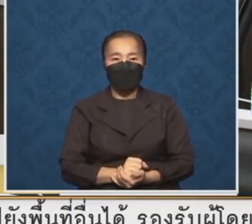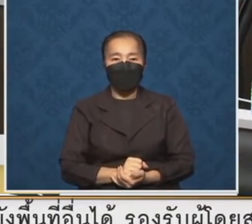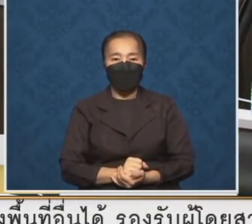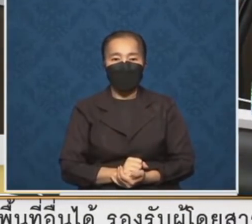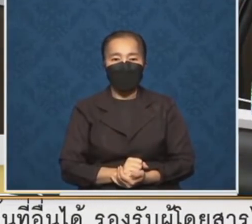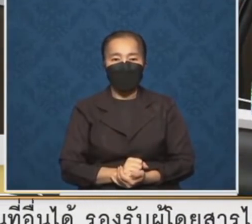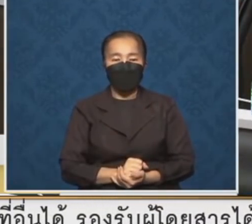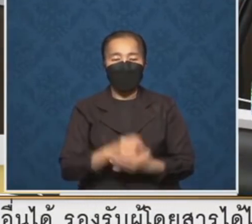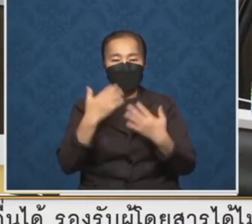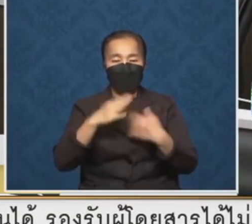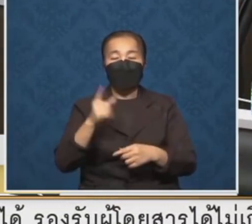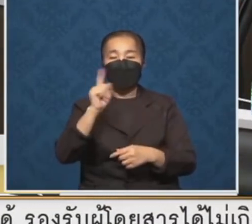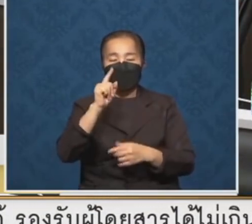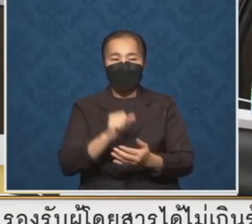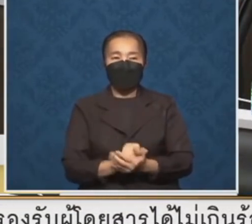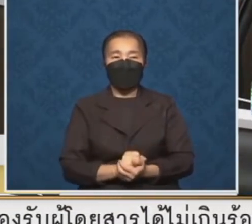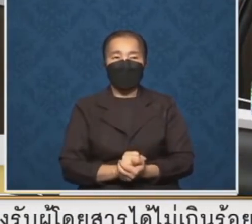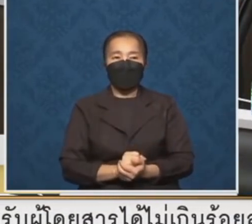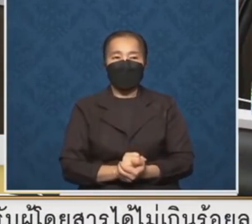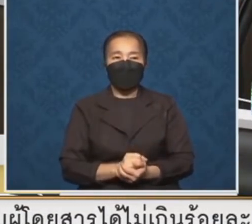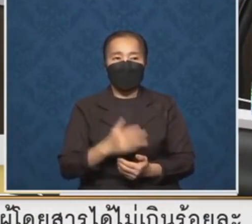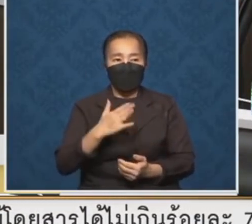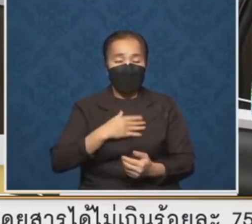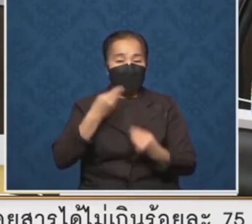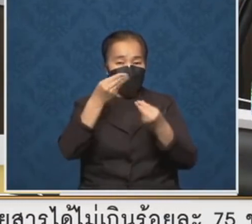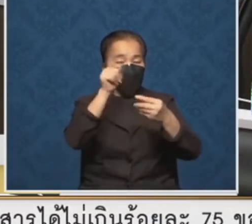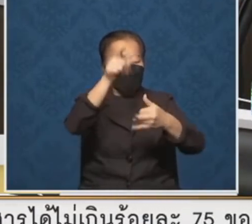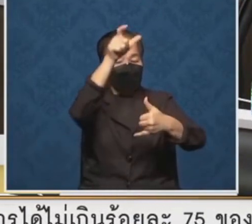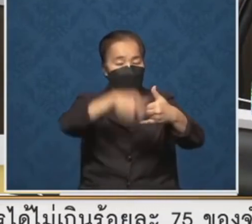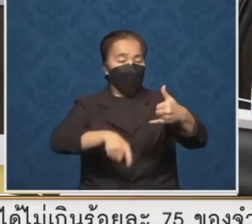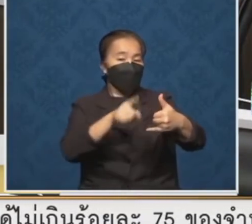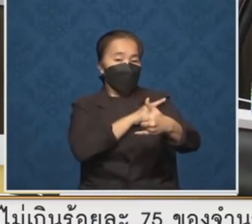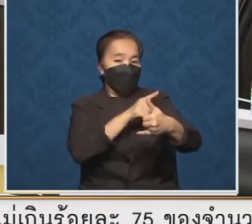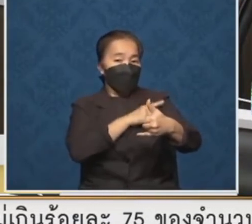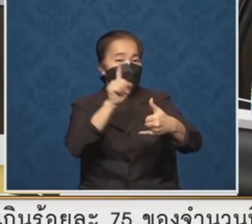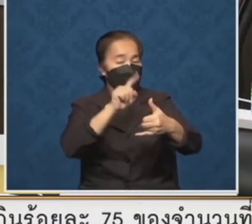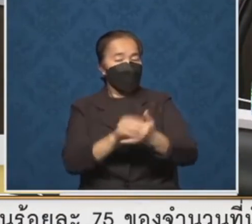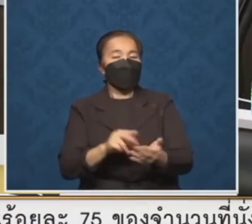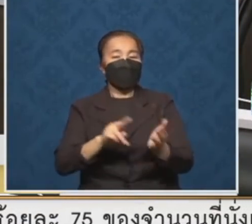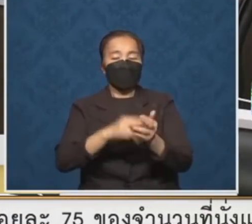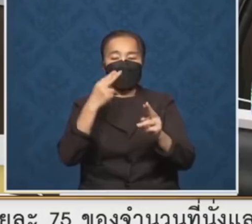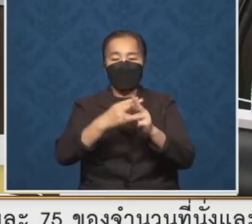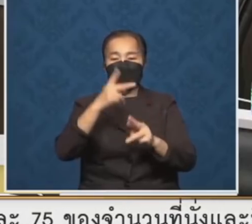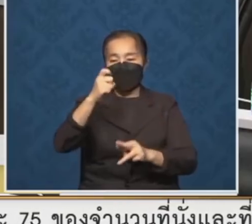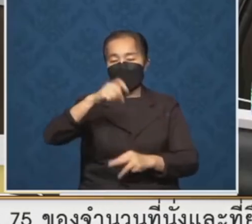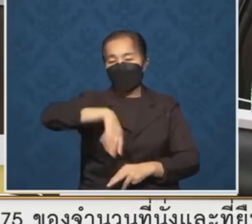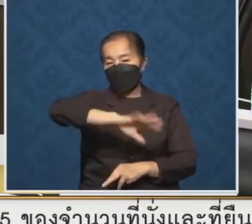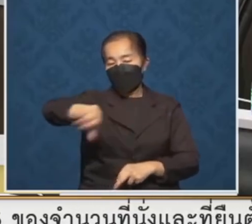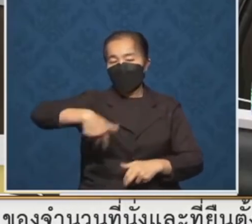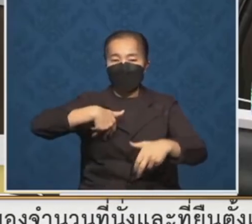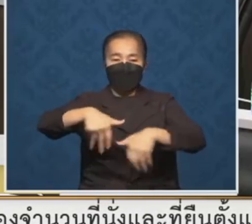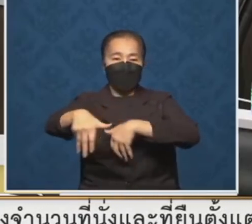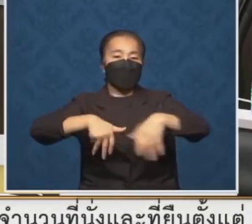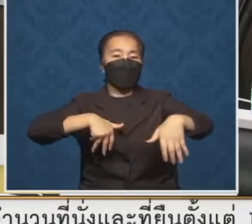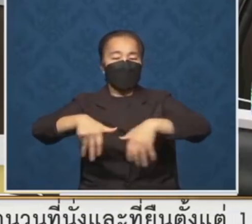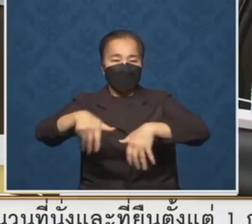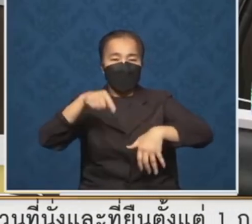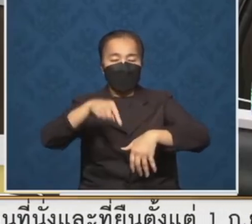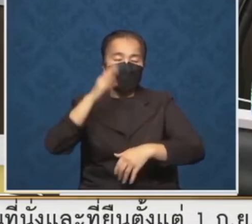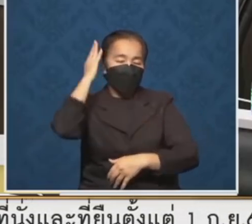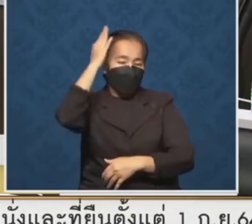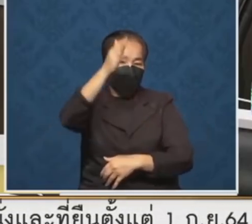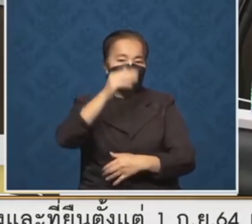และไม่ใช่แค่นั้นครับสิ่งที่ฉันจะต้องรับผิดชอบต่อไปคือความเสียหาย ต่อประเทศชาติที่จะเกิดขึ้นในอนา